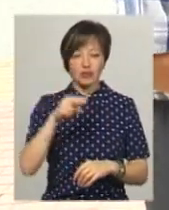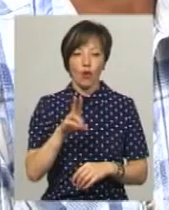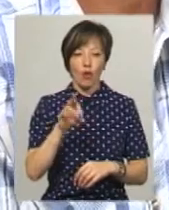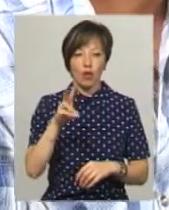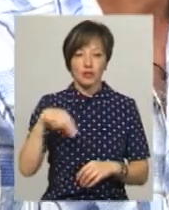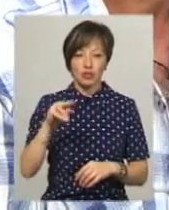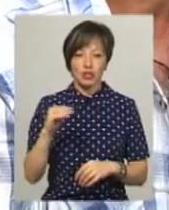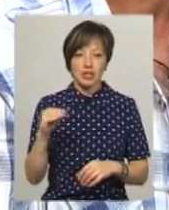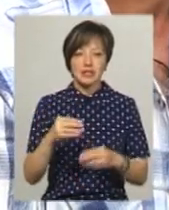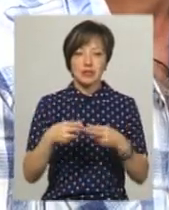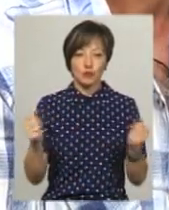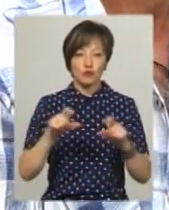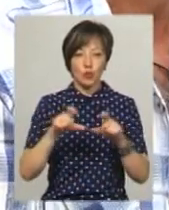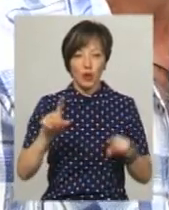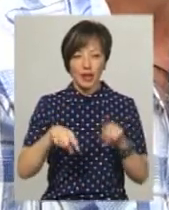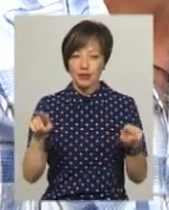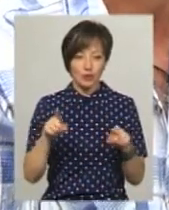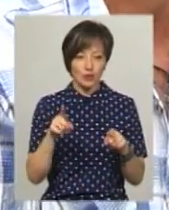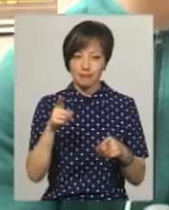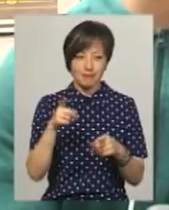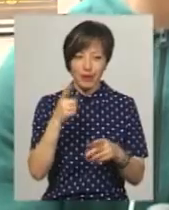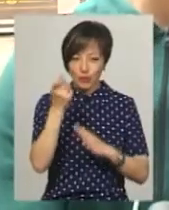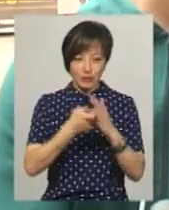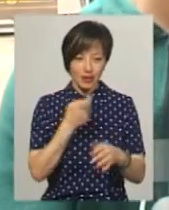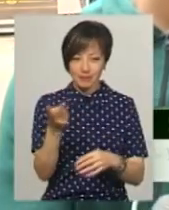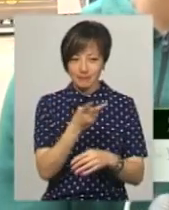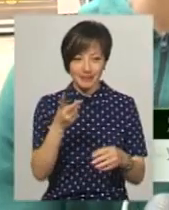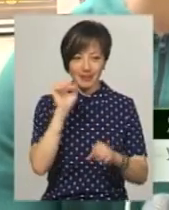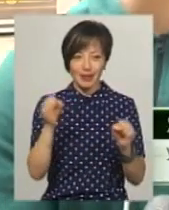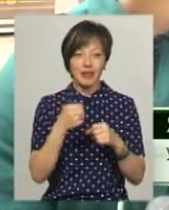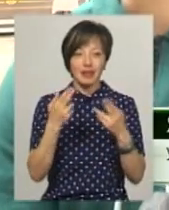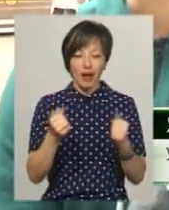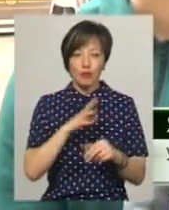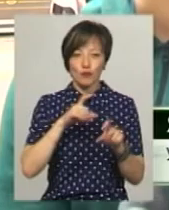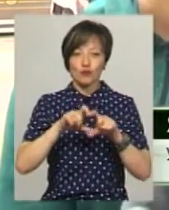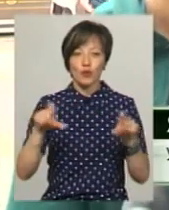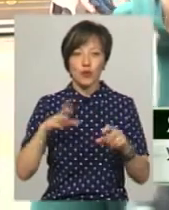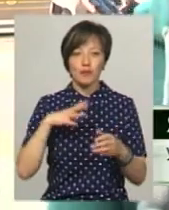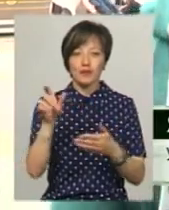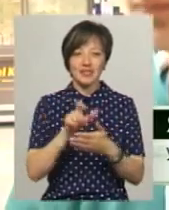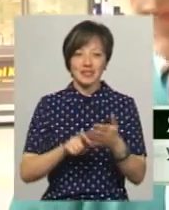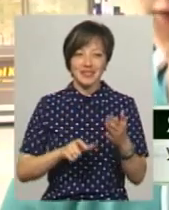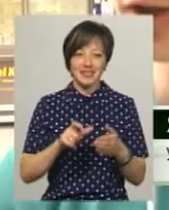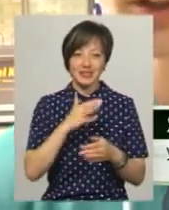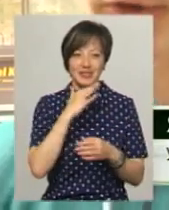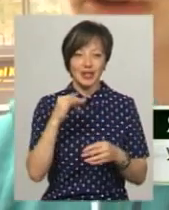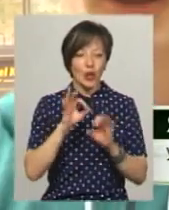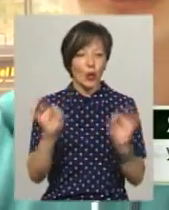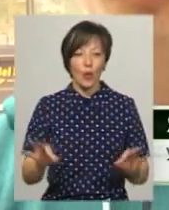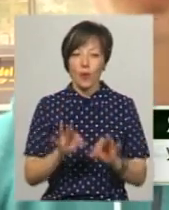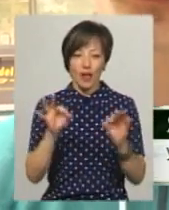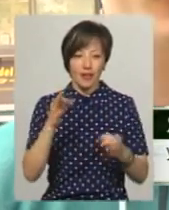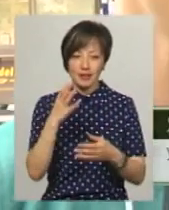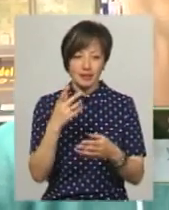коледжі. Зізнаються, у школі іноді їх не розрізняли. Так, було. В школі вірші були і не раз. Ніколи не